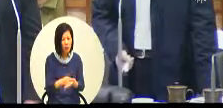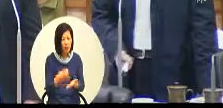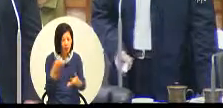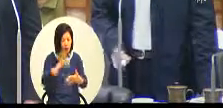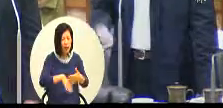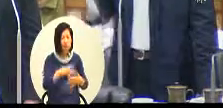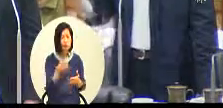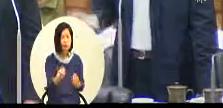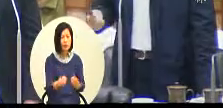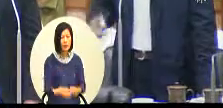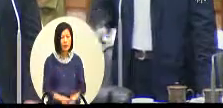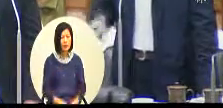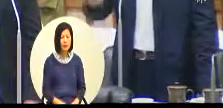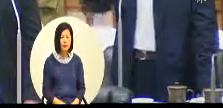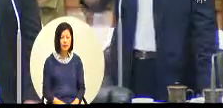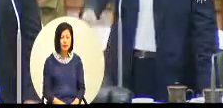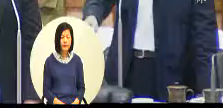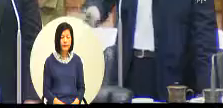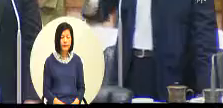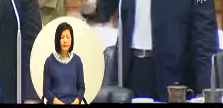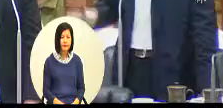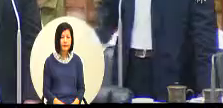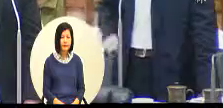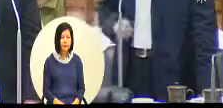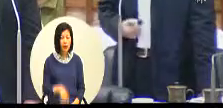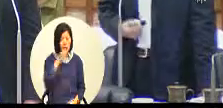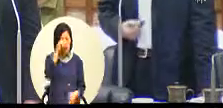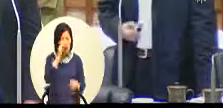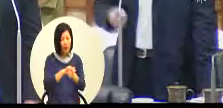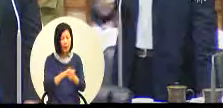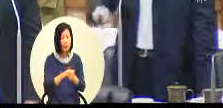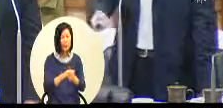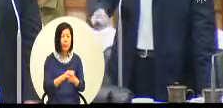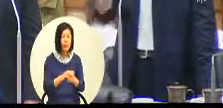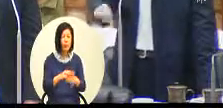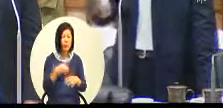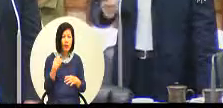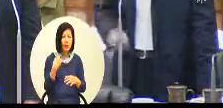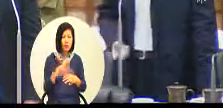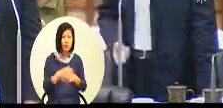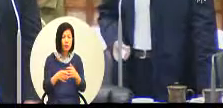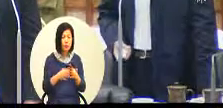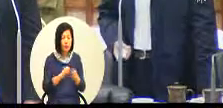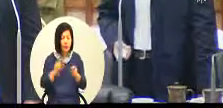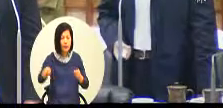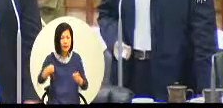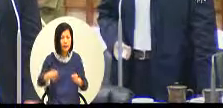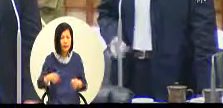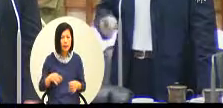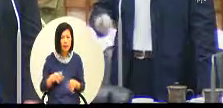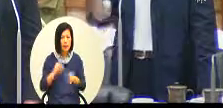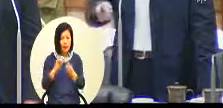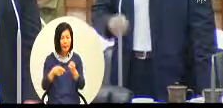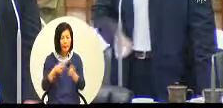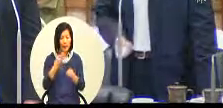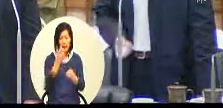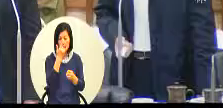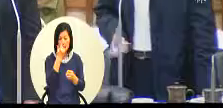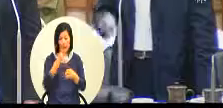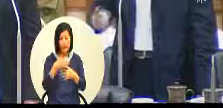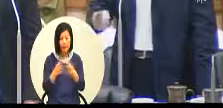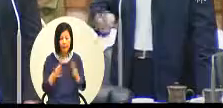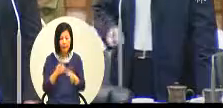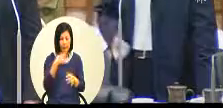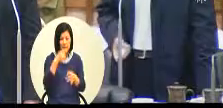嘛，所以说我在想从黄埔新村延伸到明德班，我相信市长并不是那种没有宏观